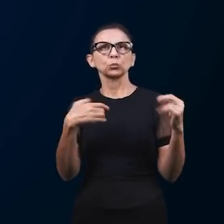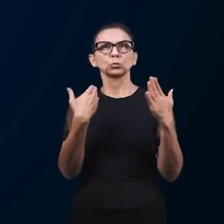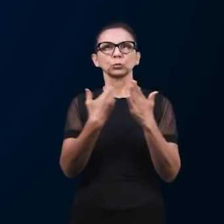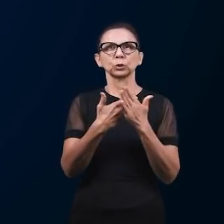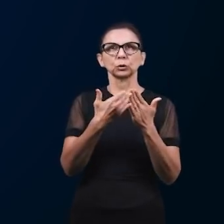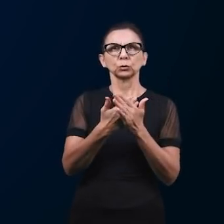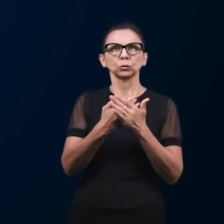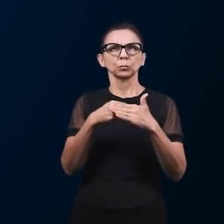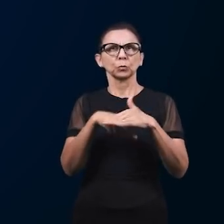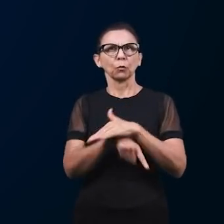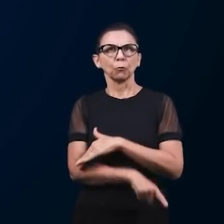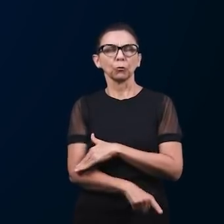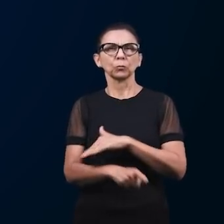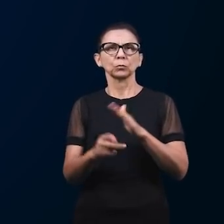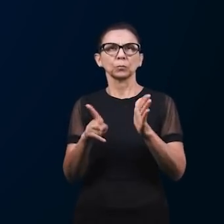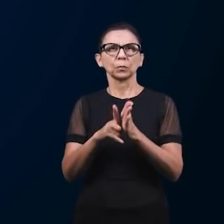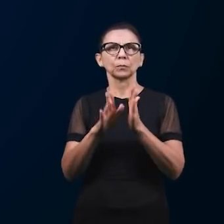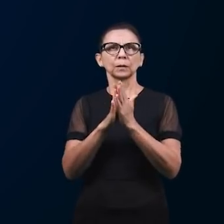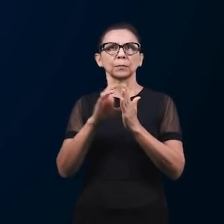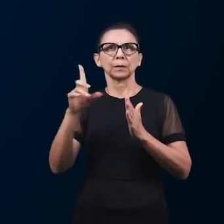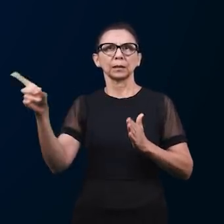styrket troen og håpet